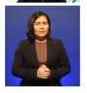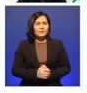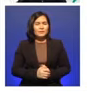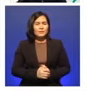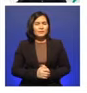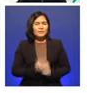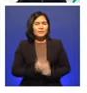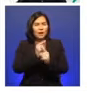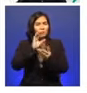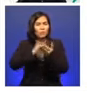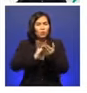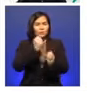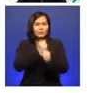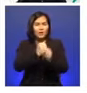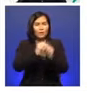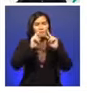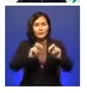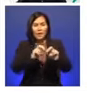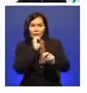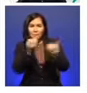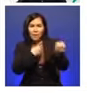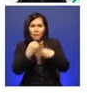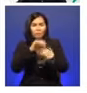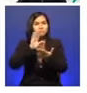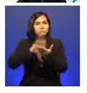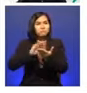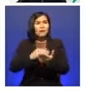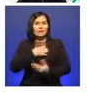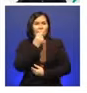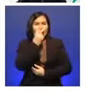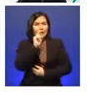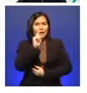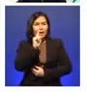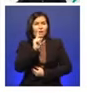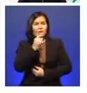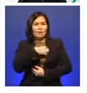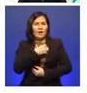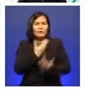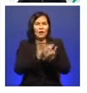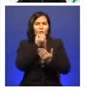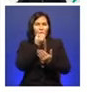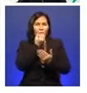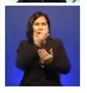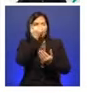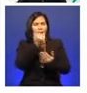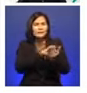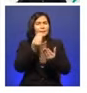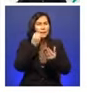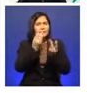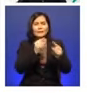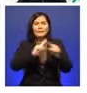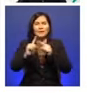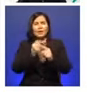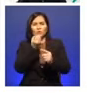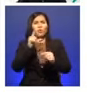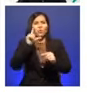แล้วก็ได้รับฟังความเห็นต่างๆก็คืออยากจะเห็นอัตราดอกเบี้ยที่อยู่อาศัยที่ไม่สูงมากเกินไปนะครับก็คิดว่าถ้าไม่เกินร้อยละ